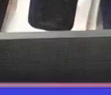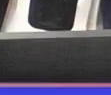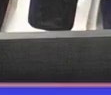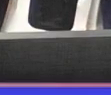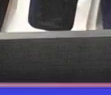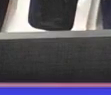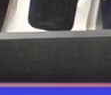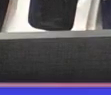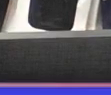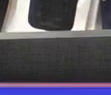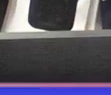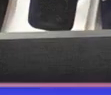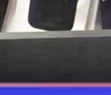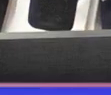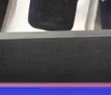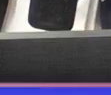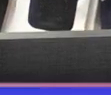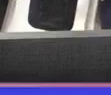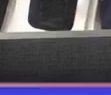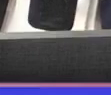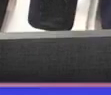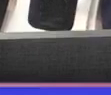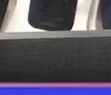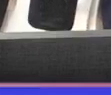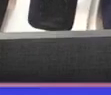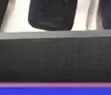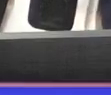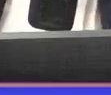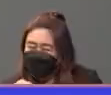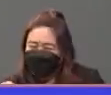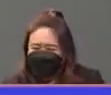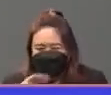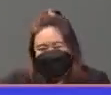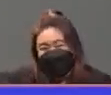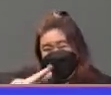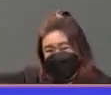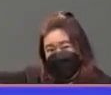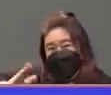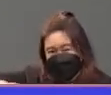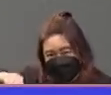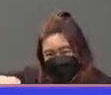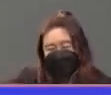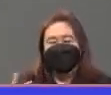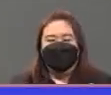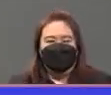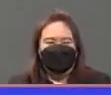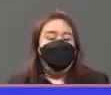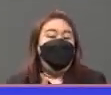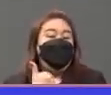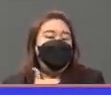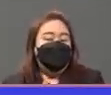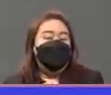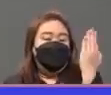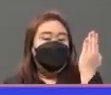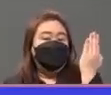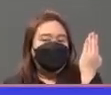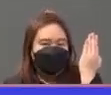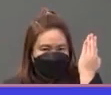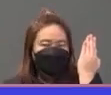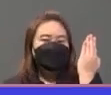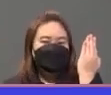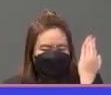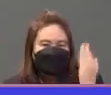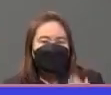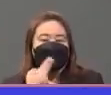ความกดอากาศตามบริเวณชายฝั่งประเทศมาเลเซียคาดว่าจะเคลื่อนตามแนวร่องมรสุมผ่านประเทศมาเลเซียเข้าปกคลุมช่อง